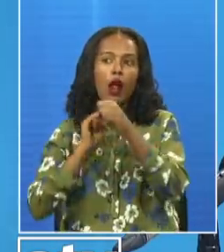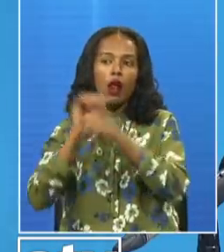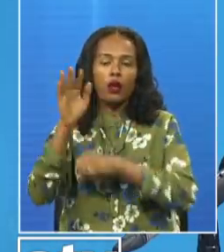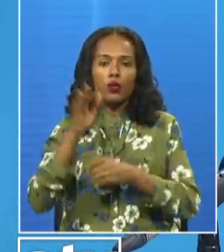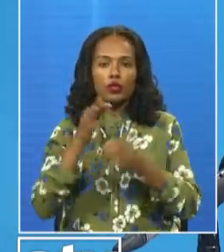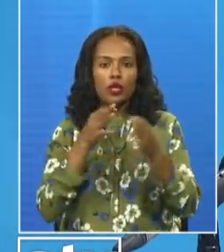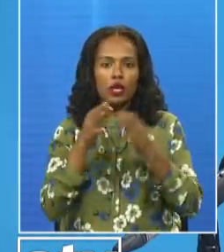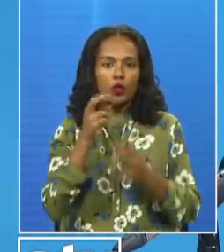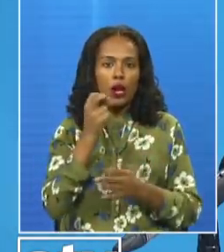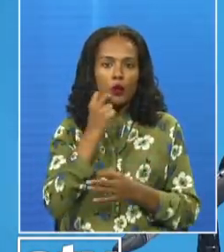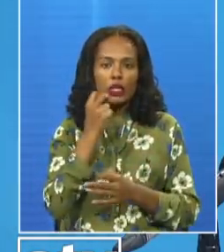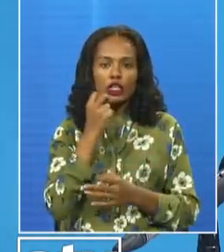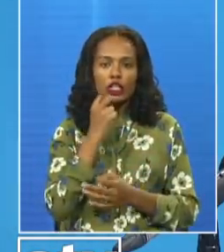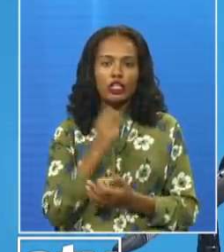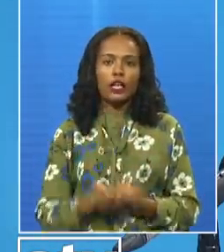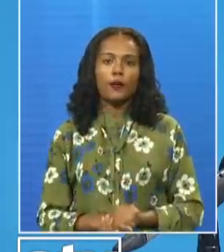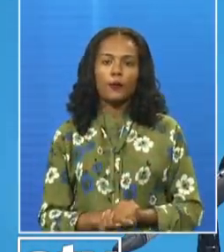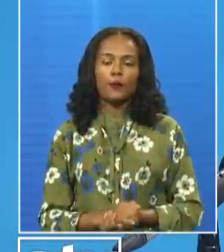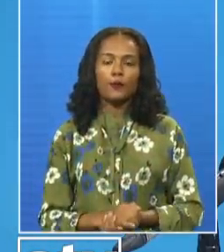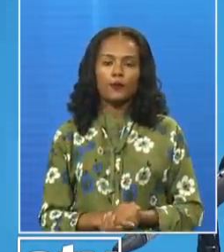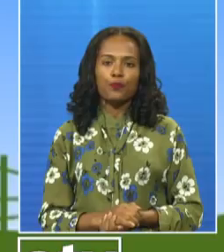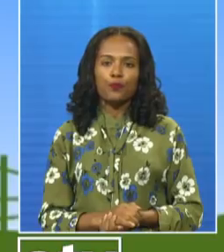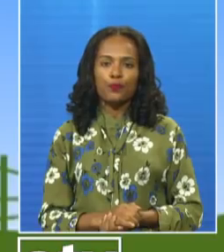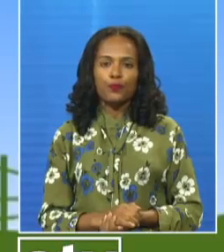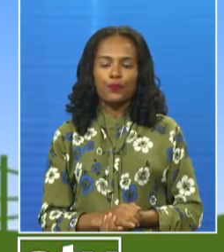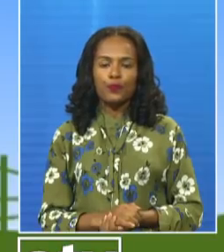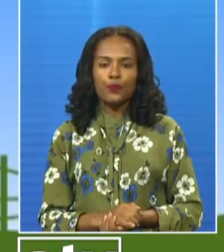ገልጸዋል። ወይን ሸደጀኔ ተጨማሪ አለት።